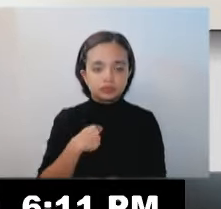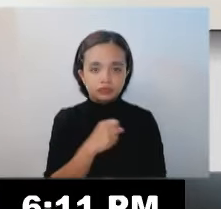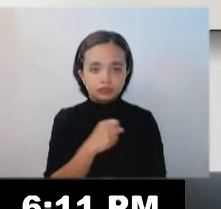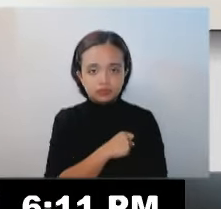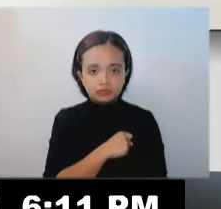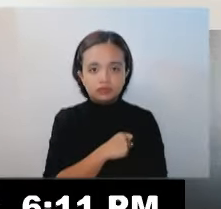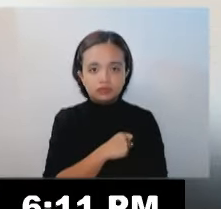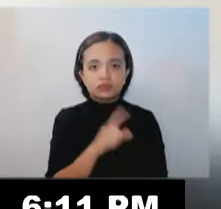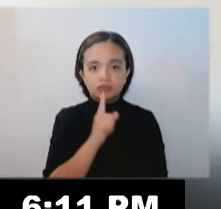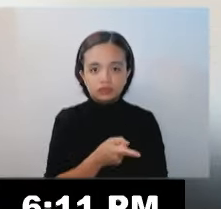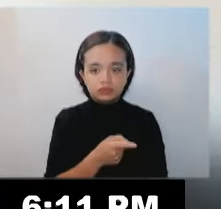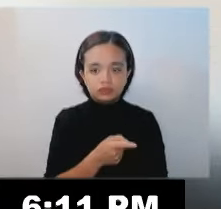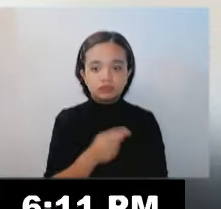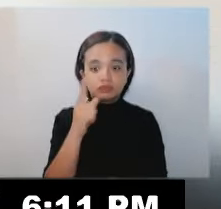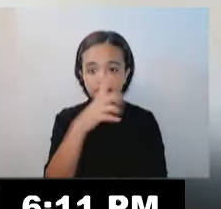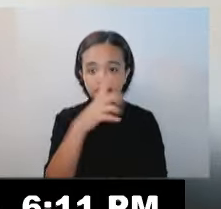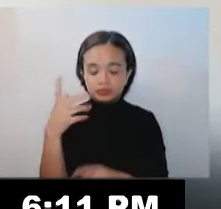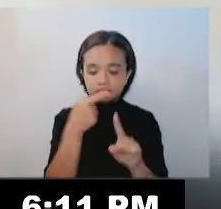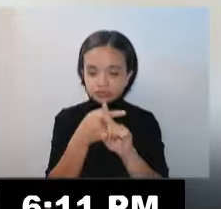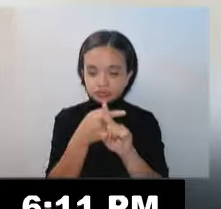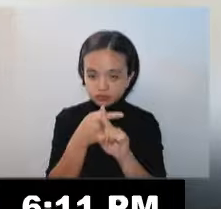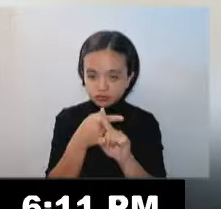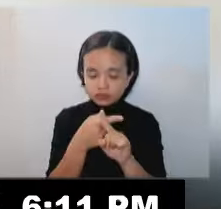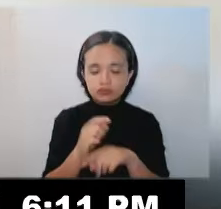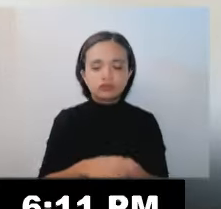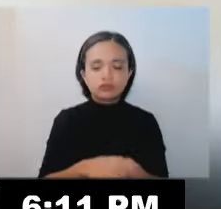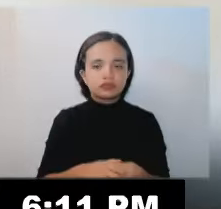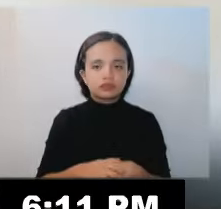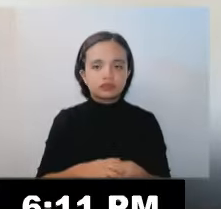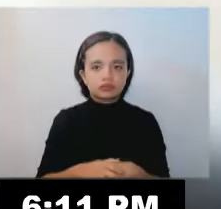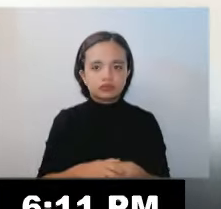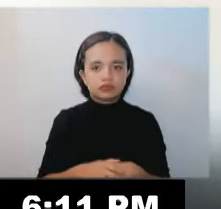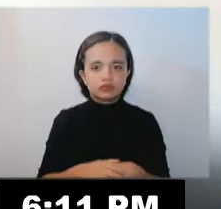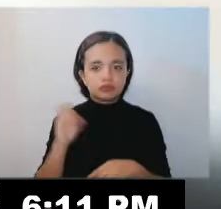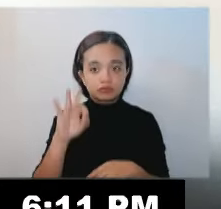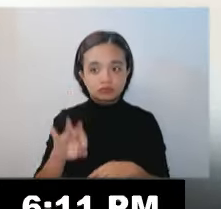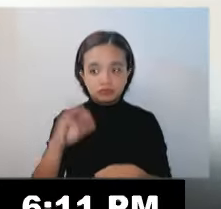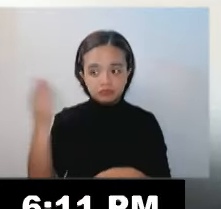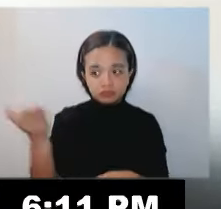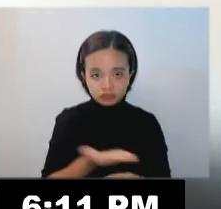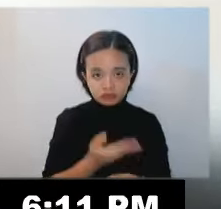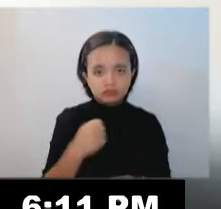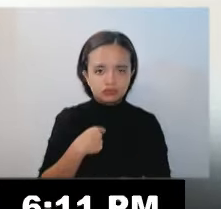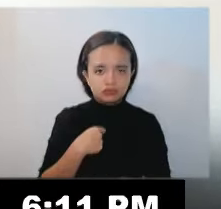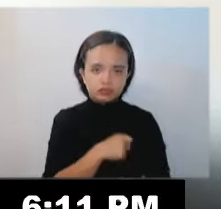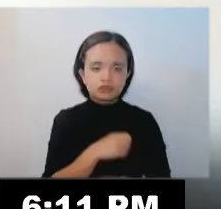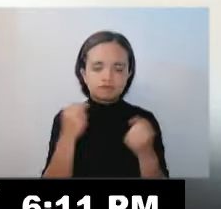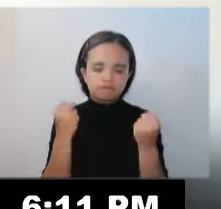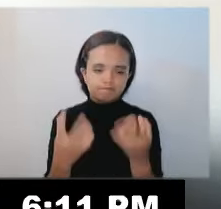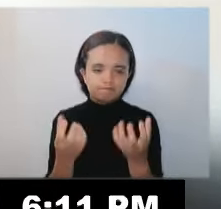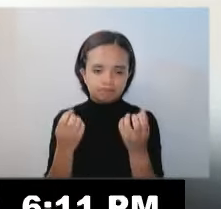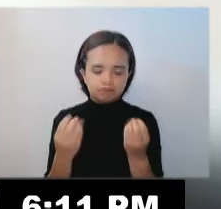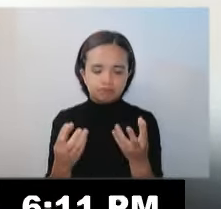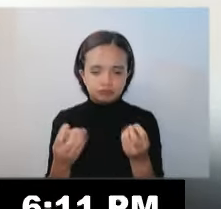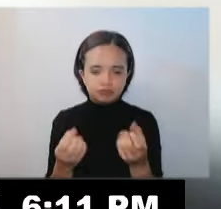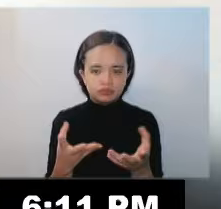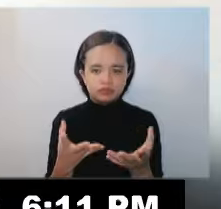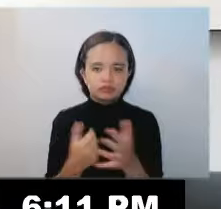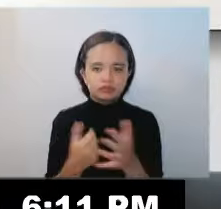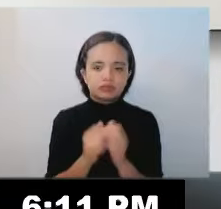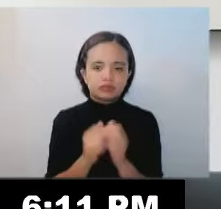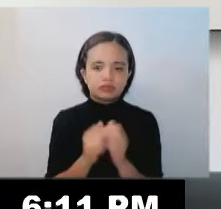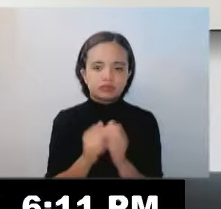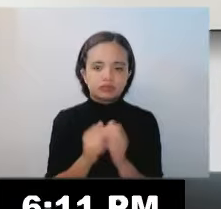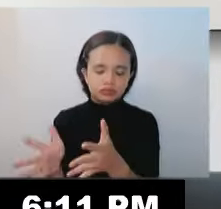sila kung ah kung imbitahan sila sa senado marami pa sila do maiwang kasamaan na magtatrabaho